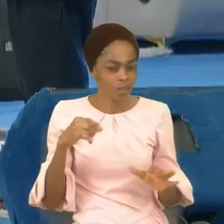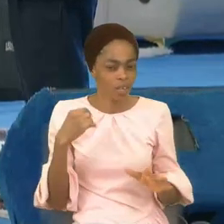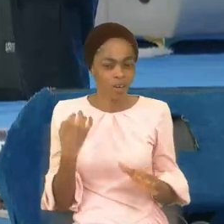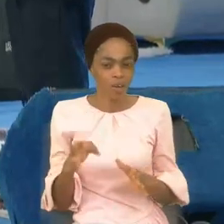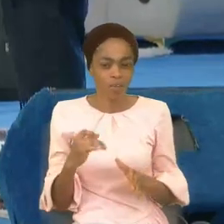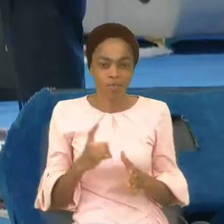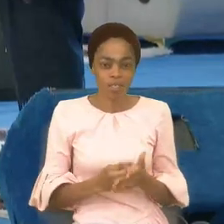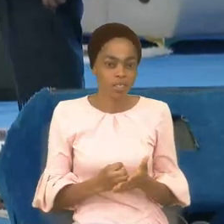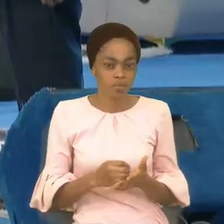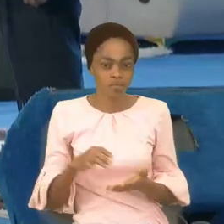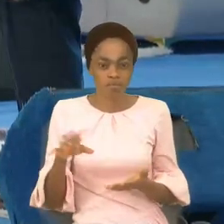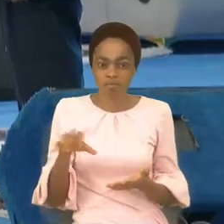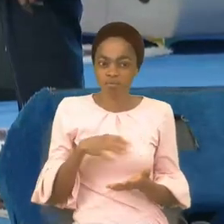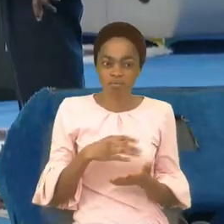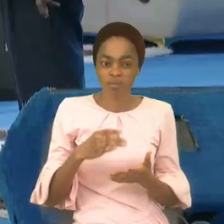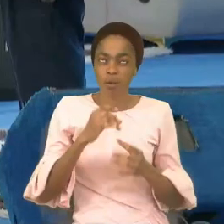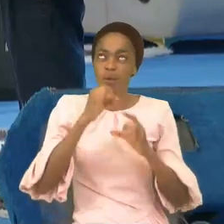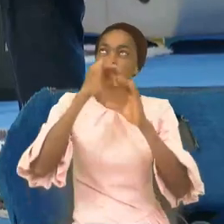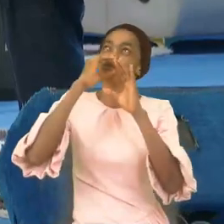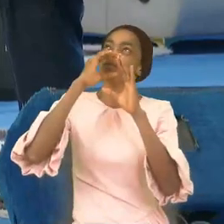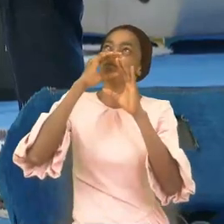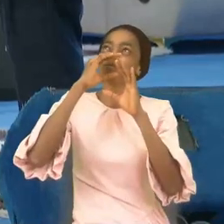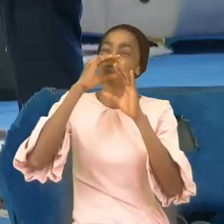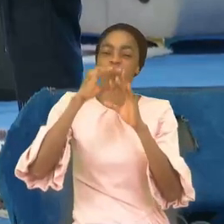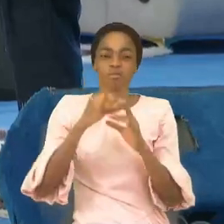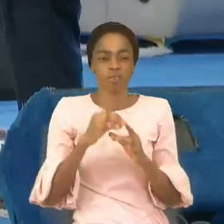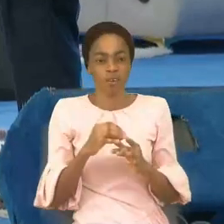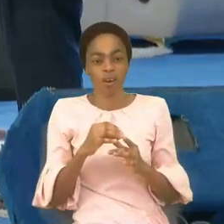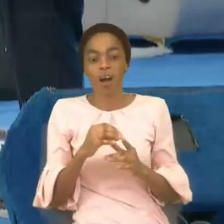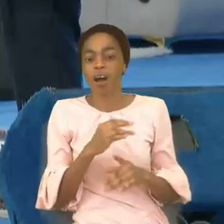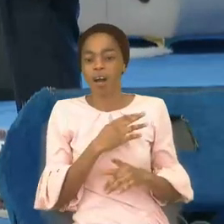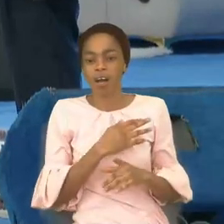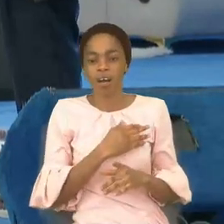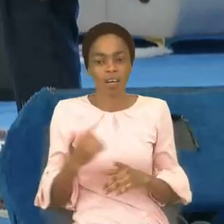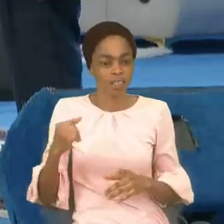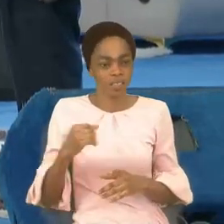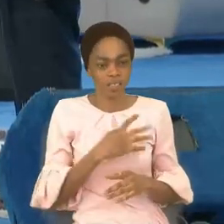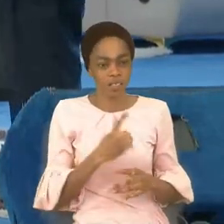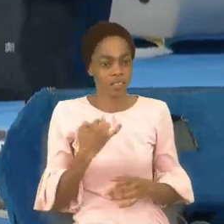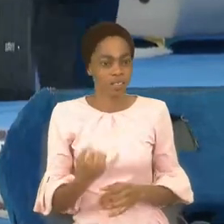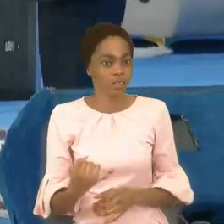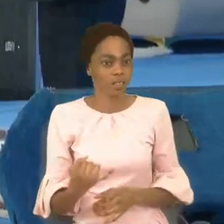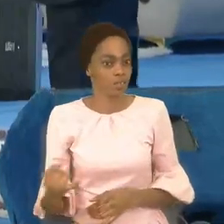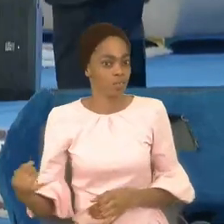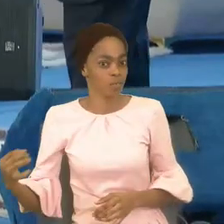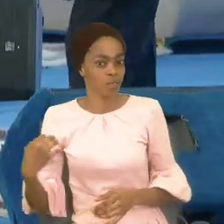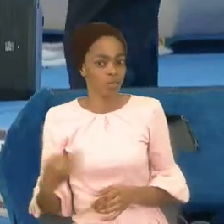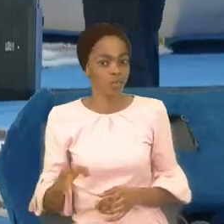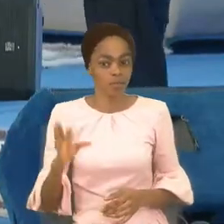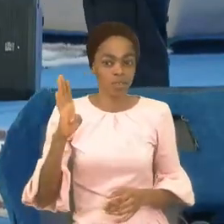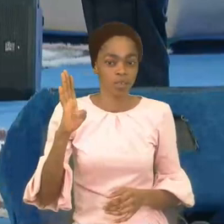la corneluse, de la flûte et du dulcinon et